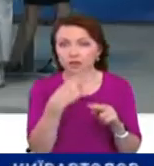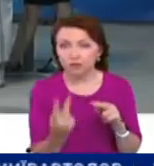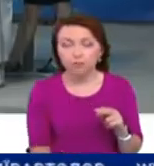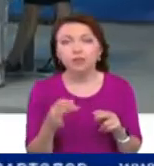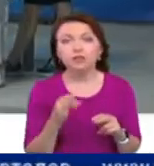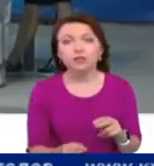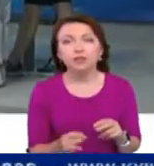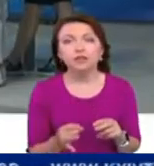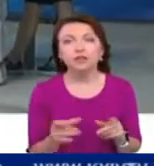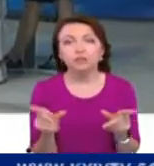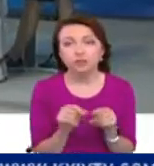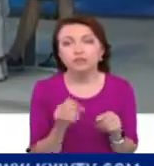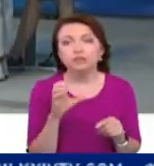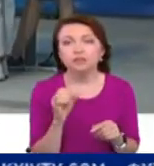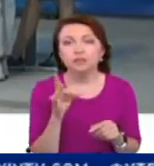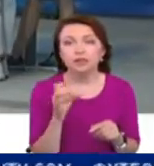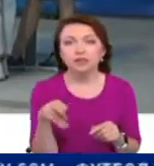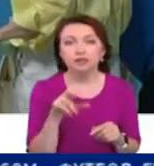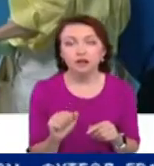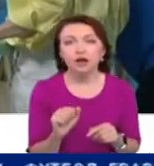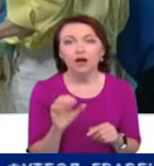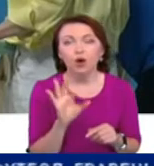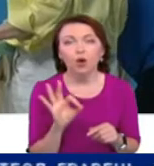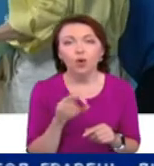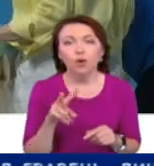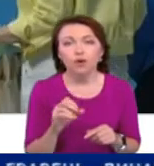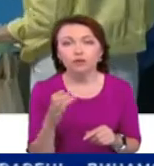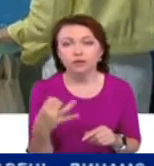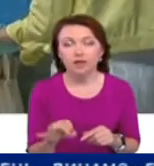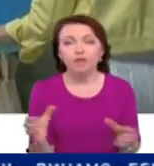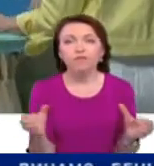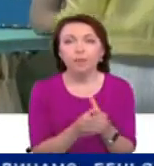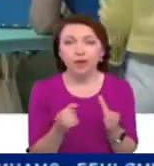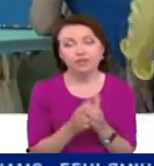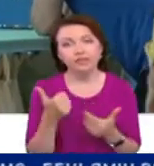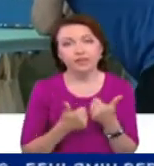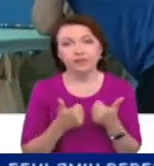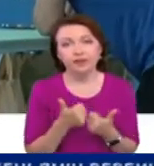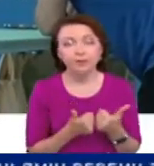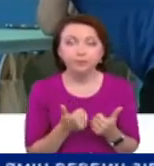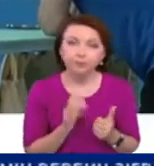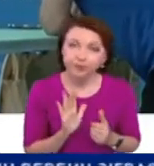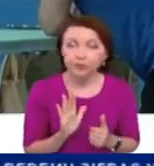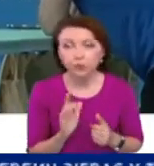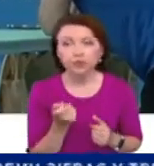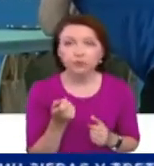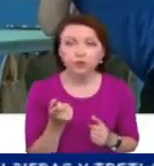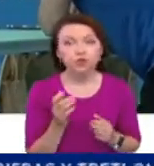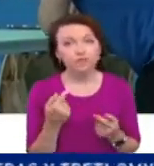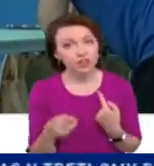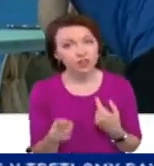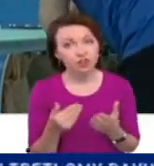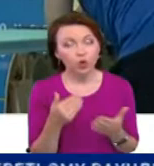с Середой, как раз Алексеем, в командных соревнованиях. Ну, немножко, в отличие